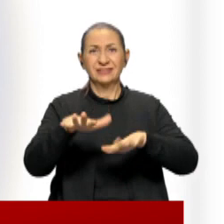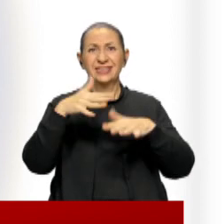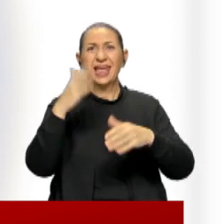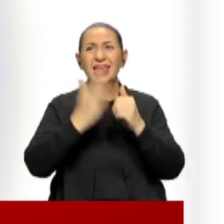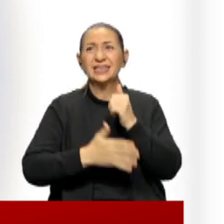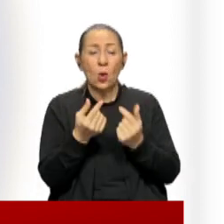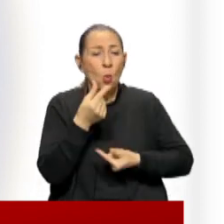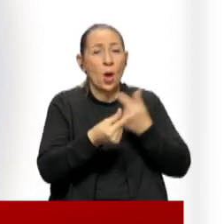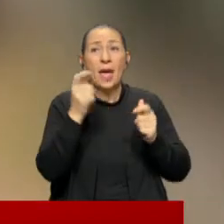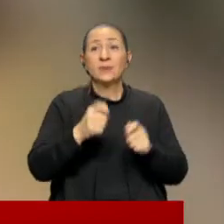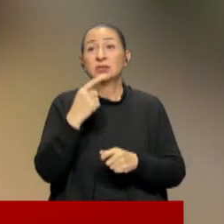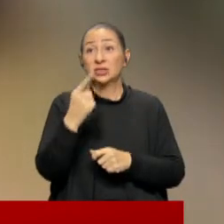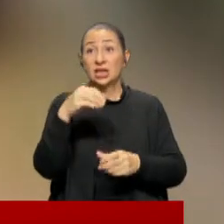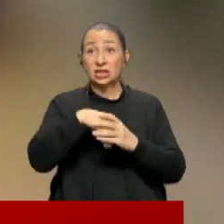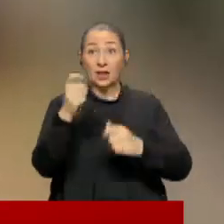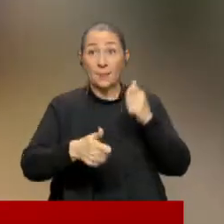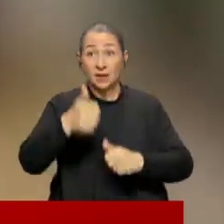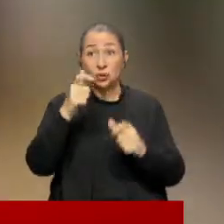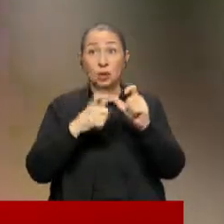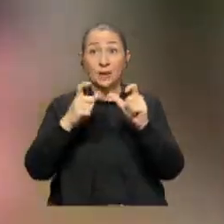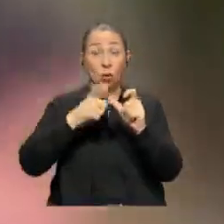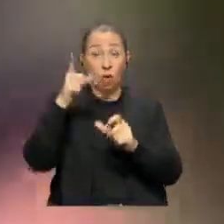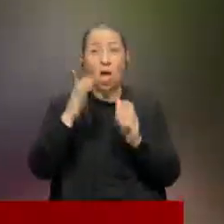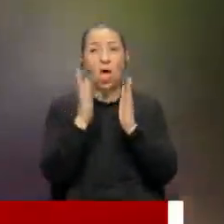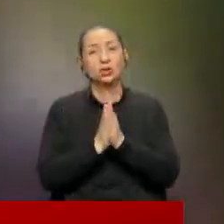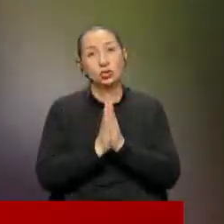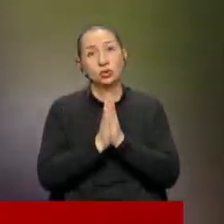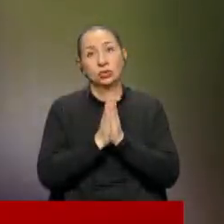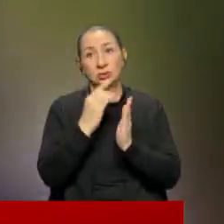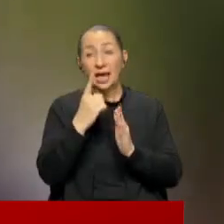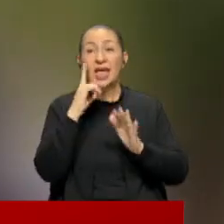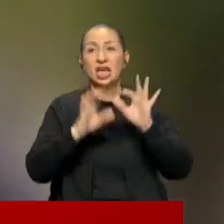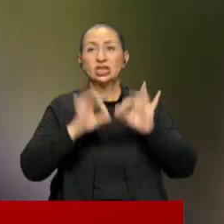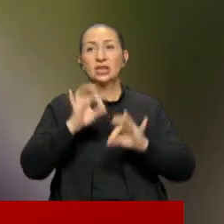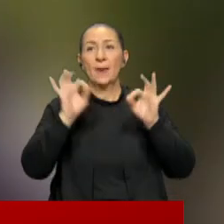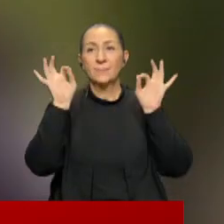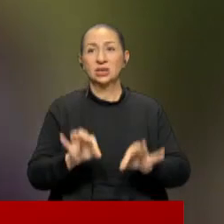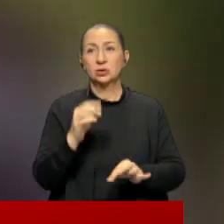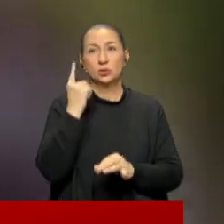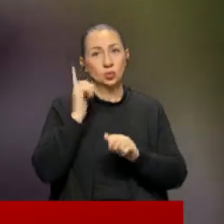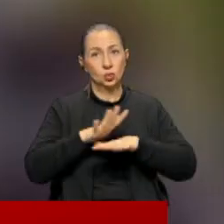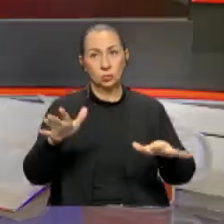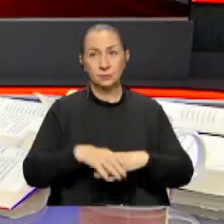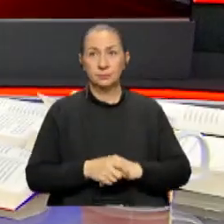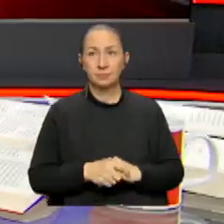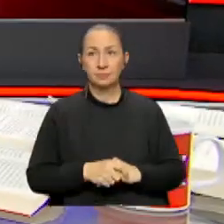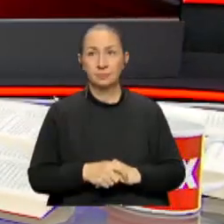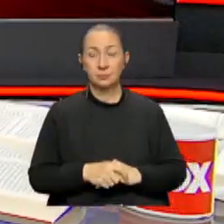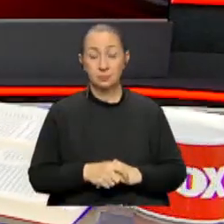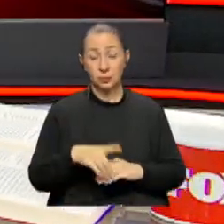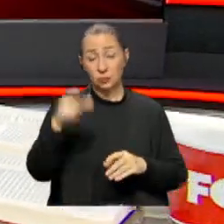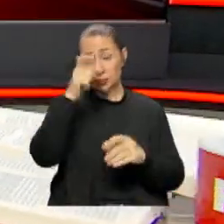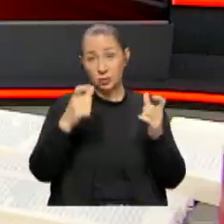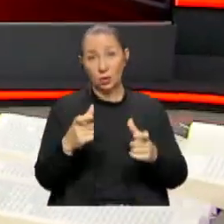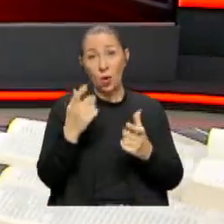ikaz yapılmıştır dedi. İçişleri Bakanı Süleyman Soylu da özür diledi ve inceleme başlattığını duyurdu. Bu